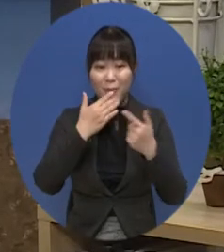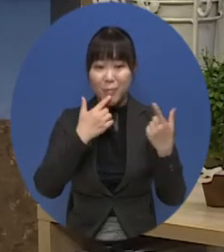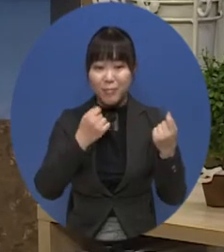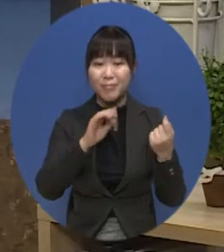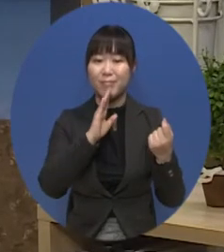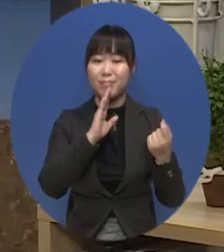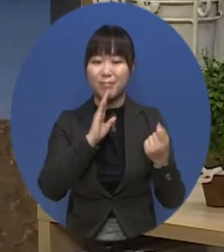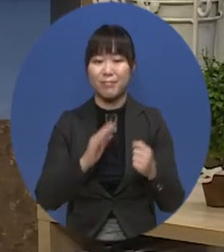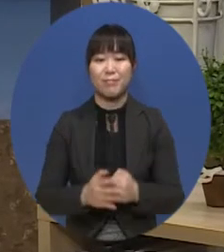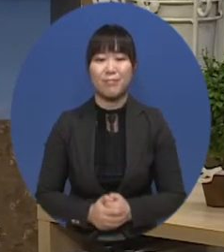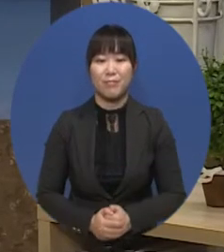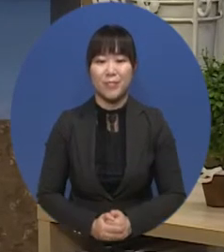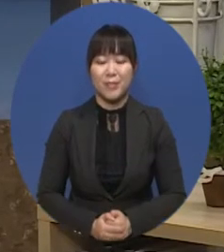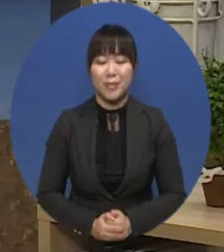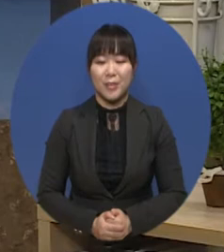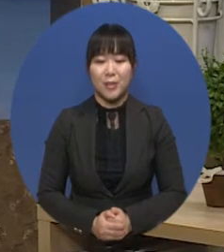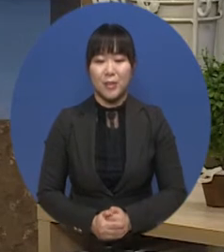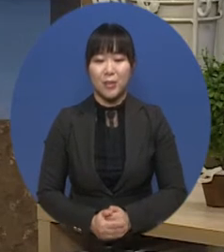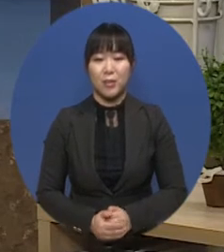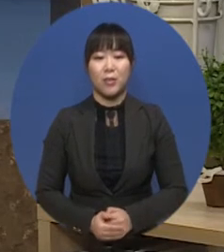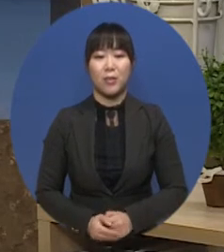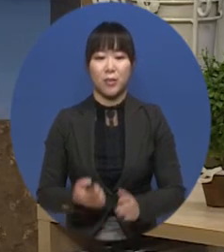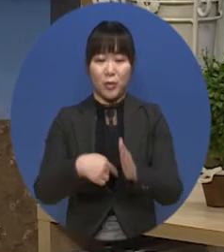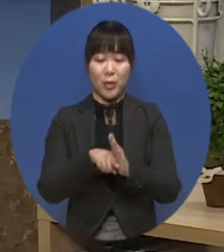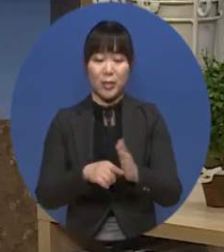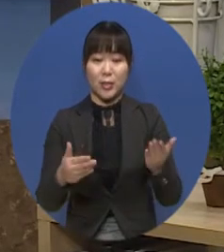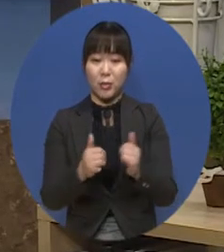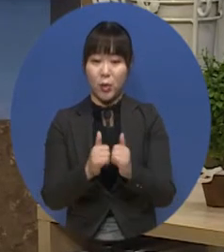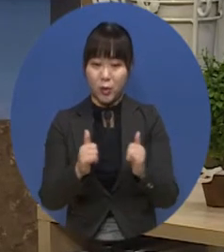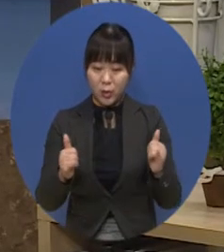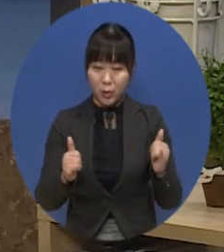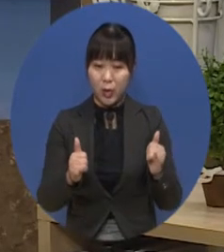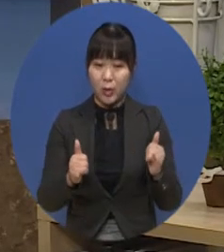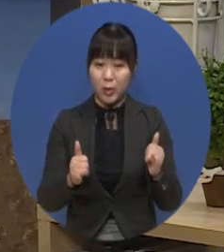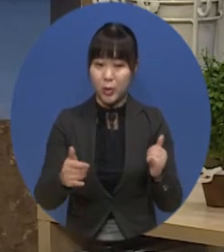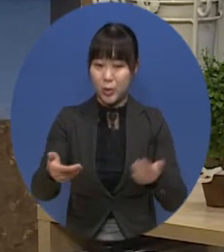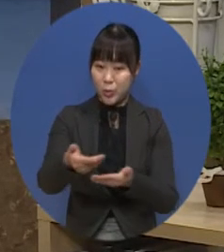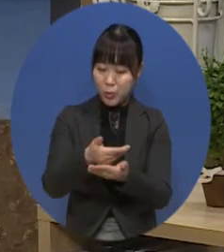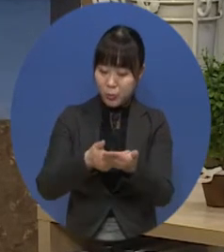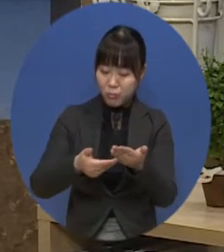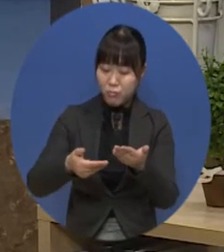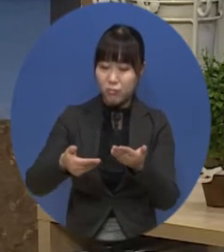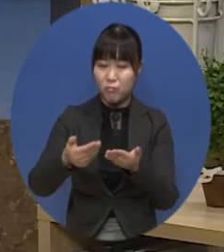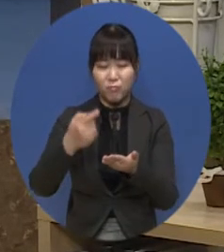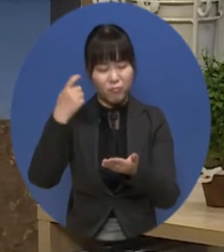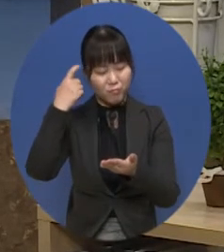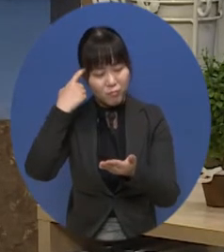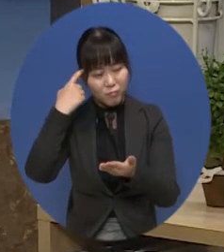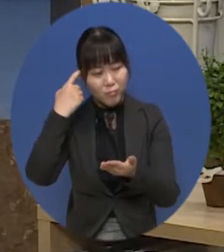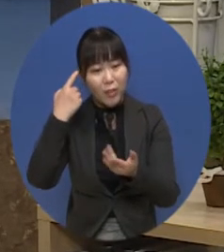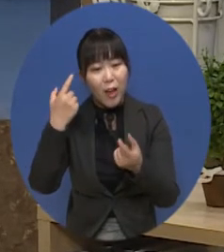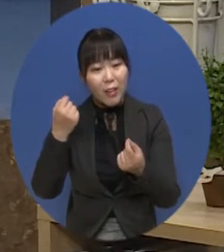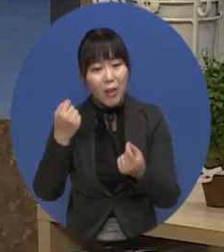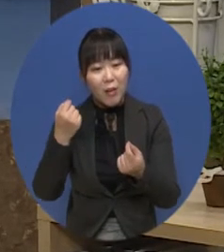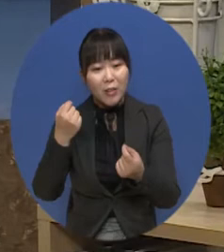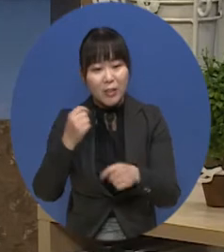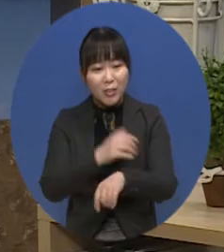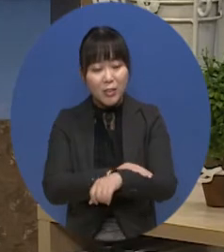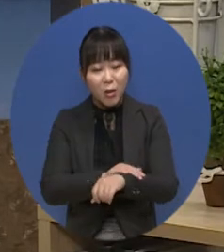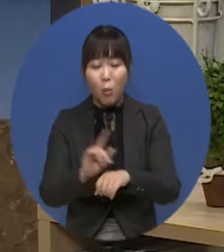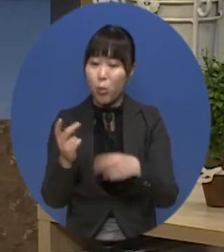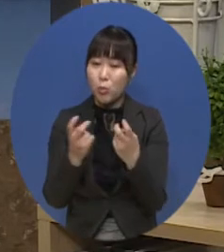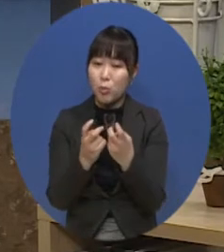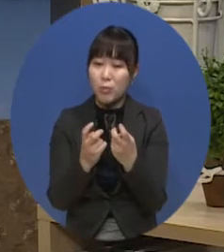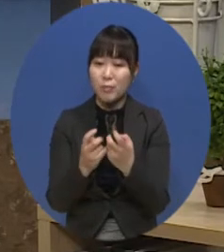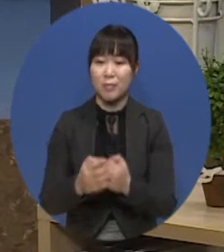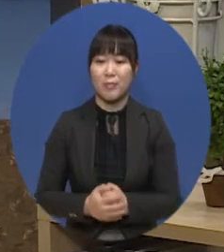거네요. 근데 그러면은 이 직원분들과의 소통이라든지 네. 뭐 의견 교류 이런 것들은